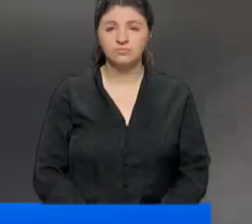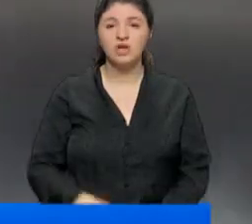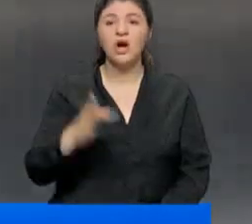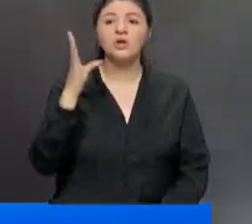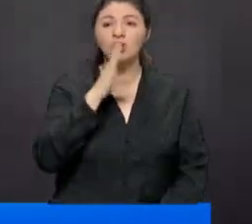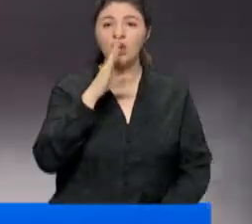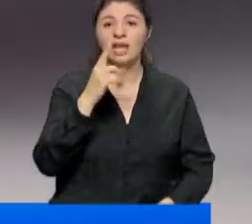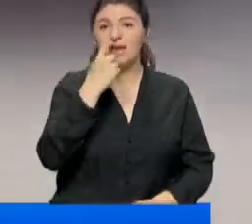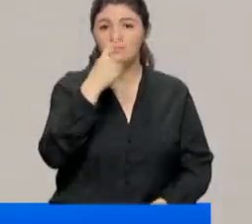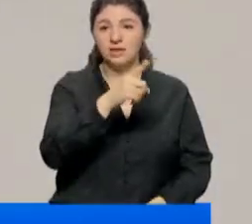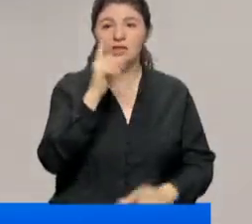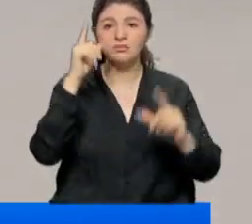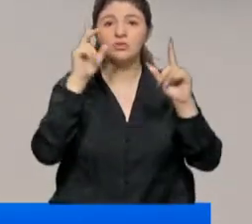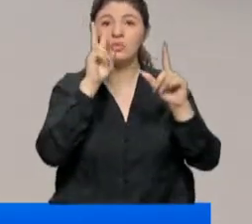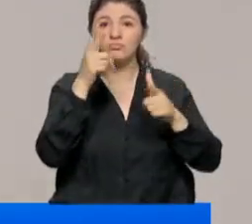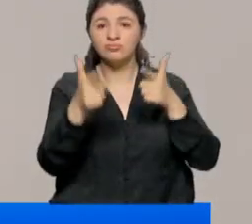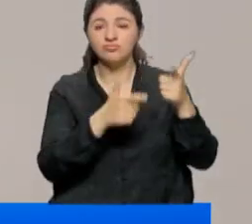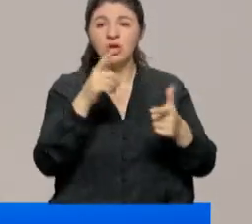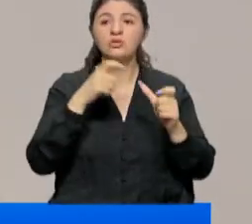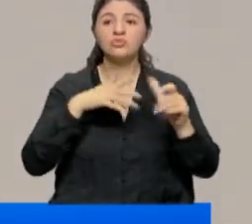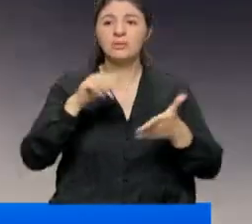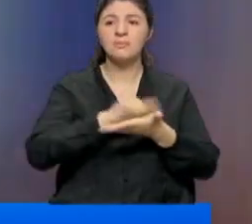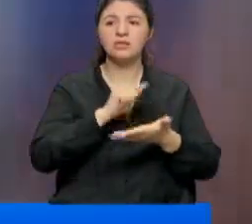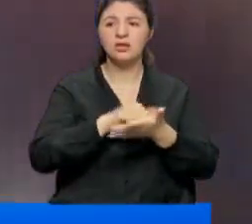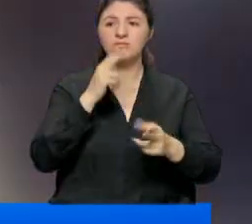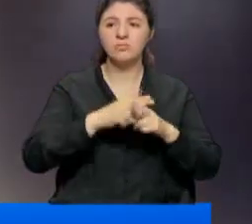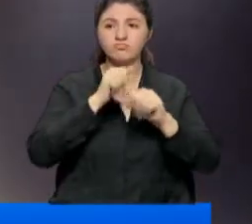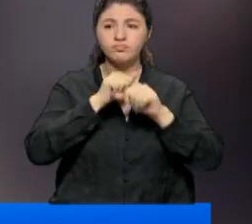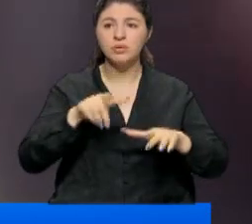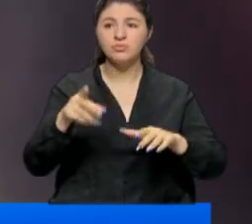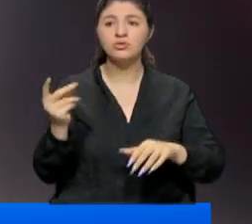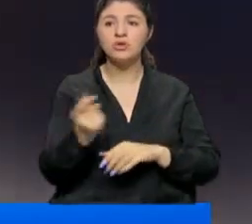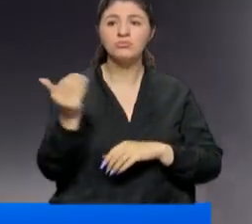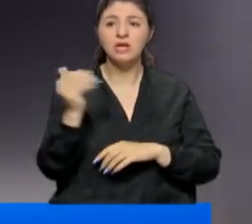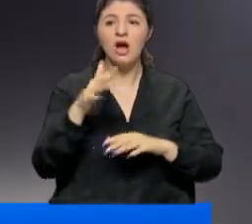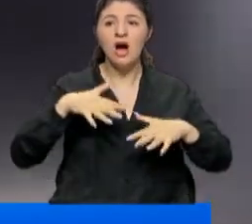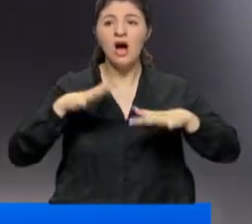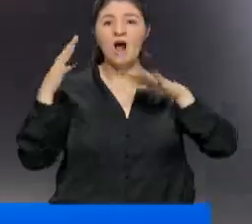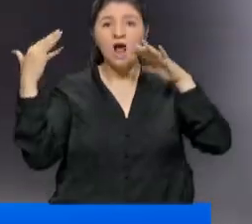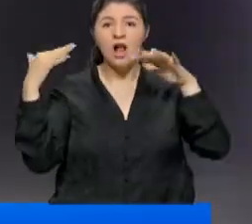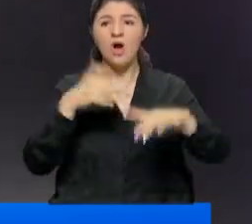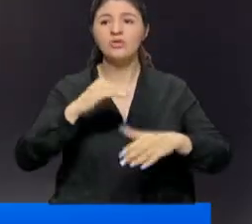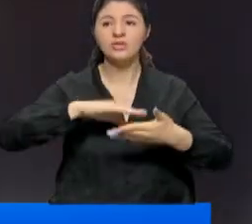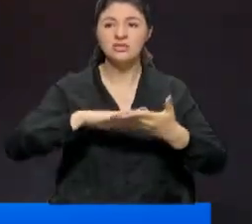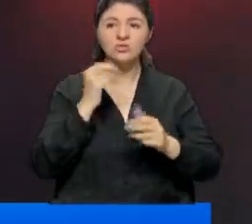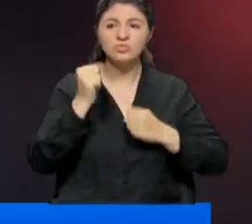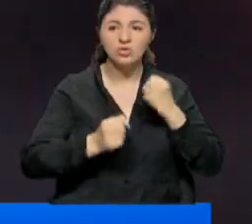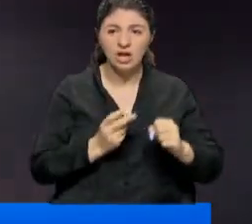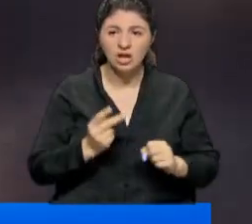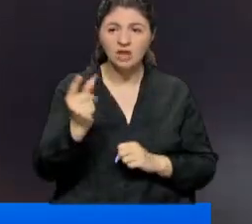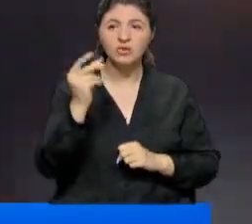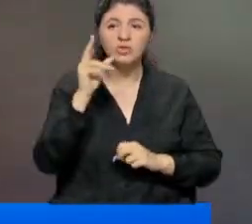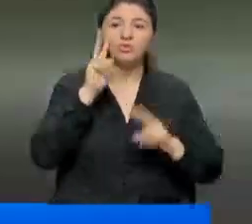Kocaeli Gebze'de çekildiği iddia edilen görüntüler sosyal medyada hızla yayıldı düzensiz göçmenlerin Akın Akın indikleri tırdan koşarak